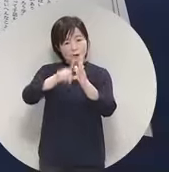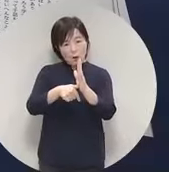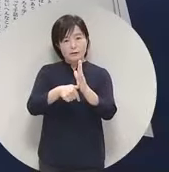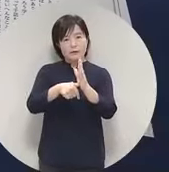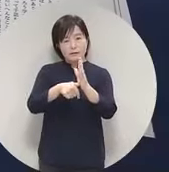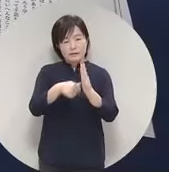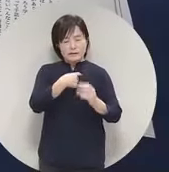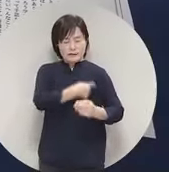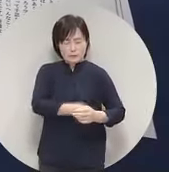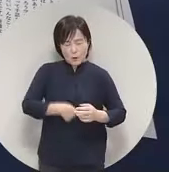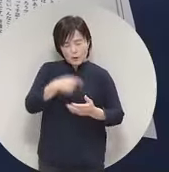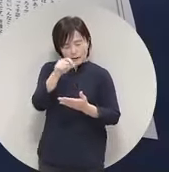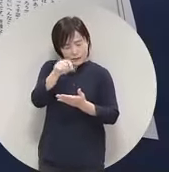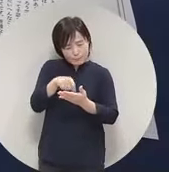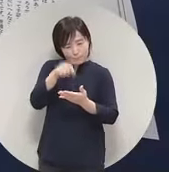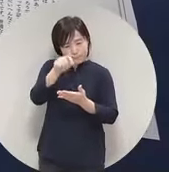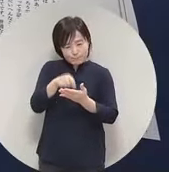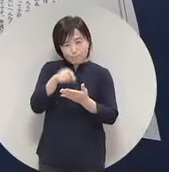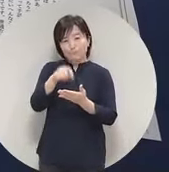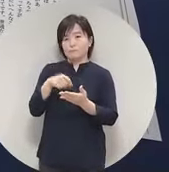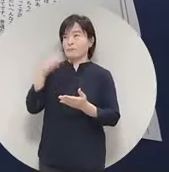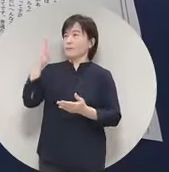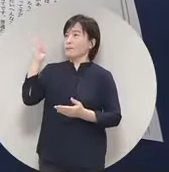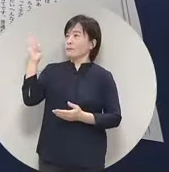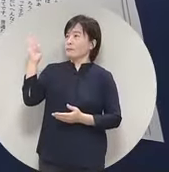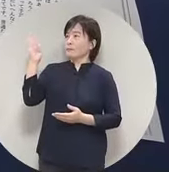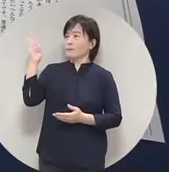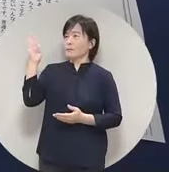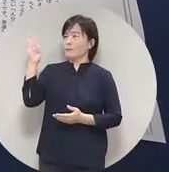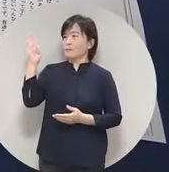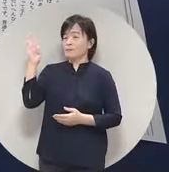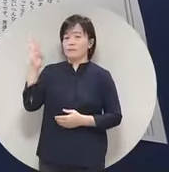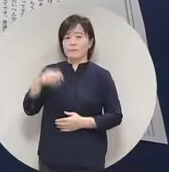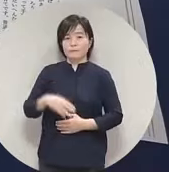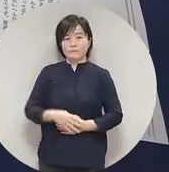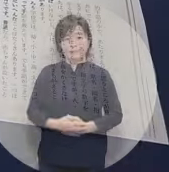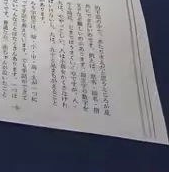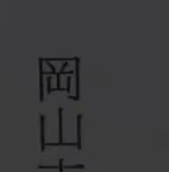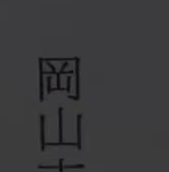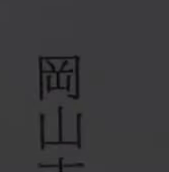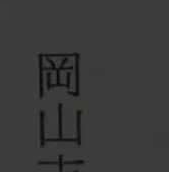新面さんが中学1年の時に書いた作文にはこんな思いが。